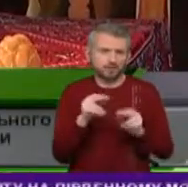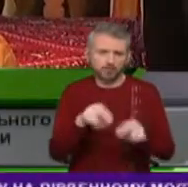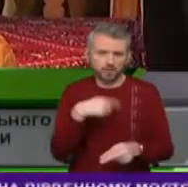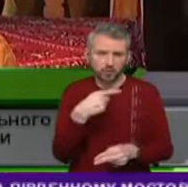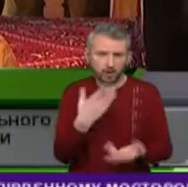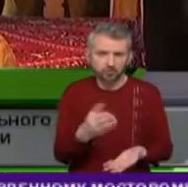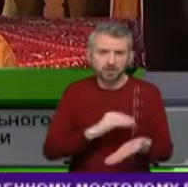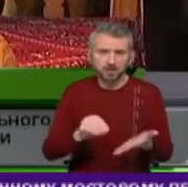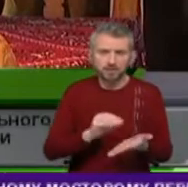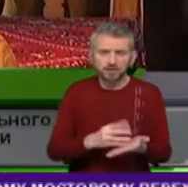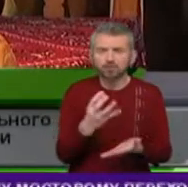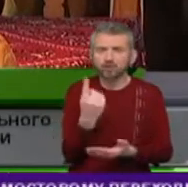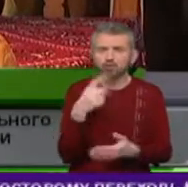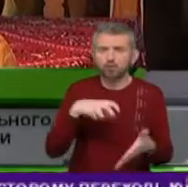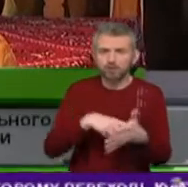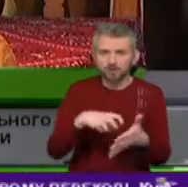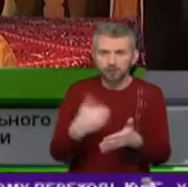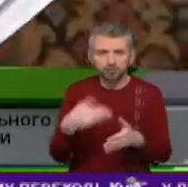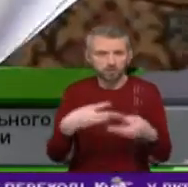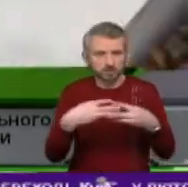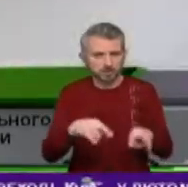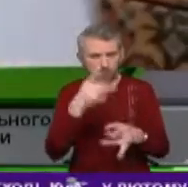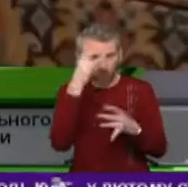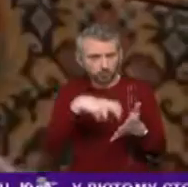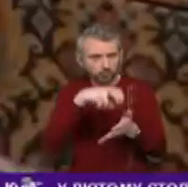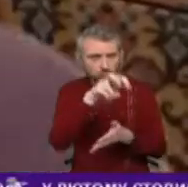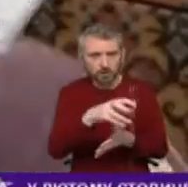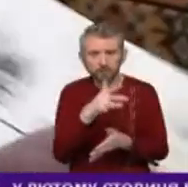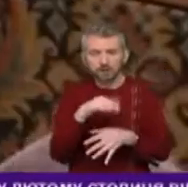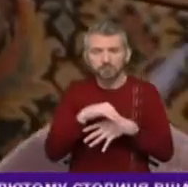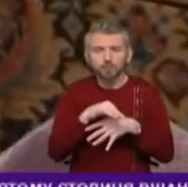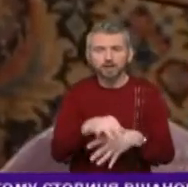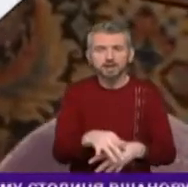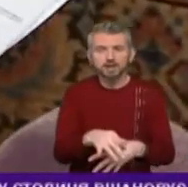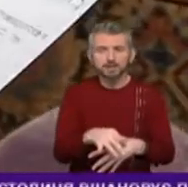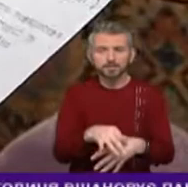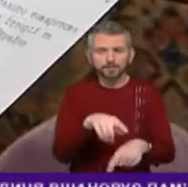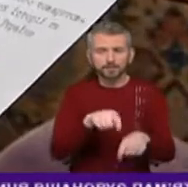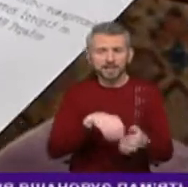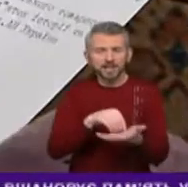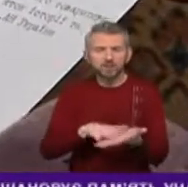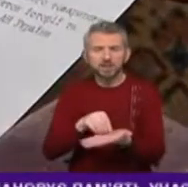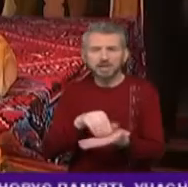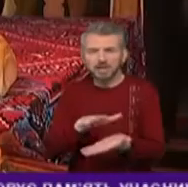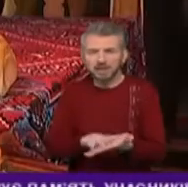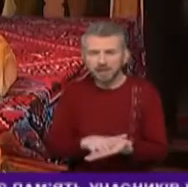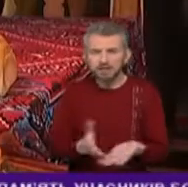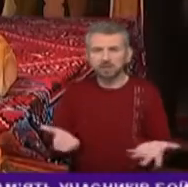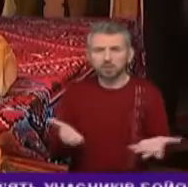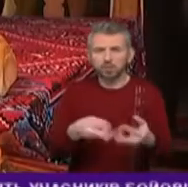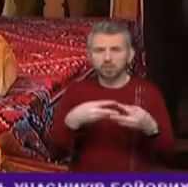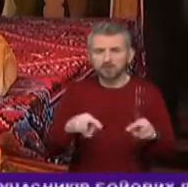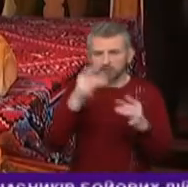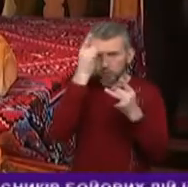кажучи. Написала ще одного листа вже в Міністерство культури. І під час проведення інвентаризації, яку